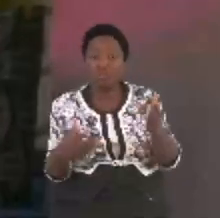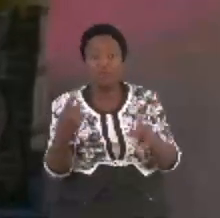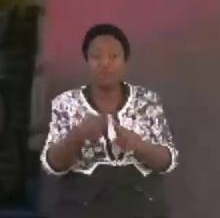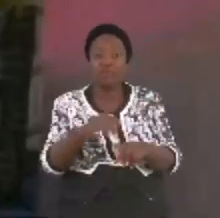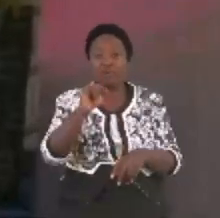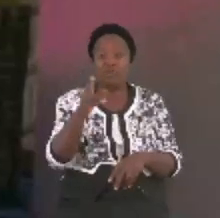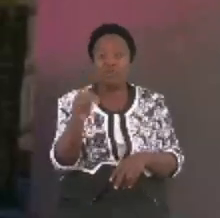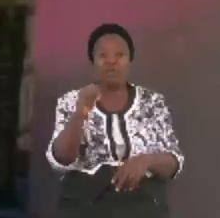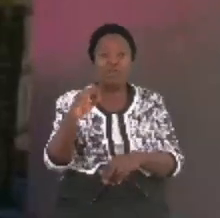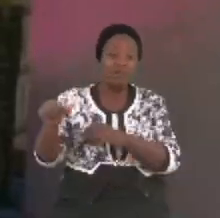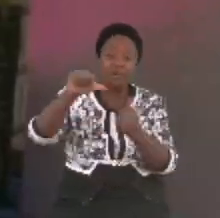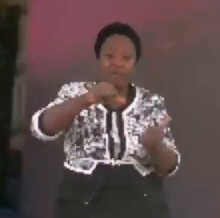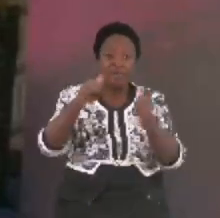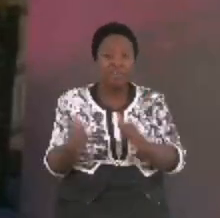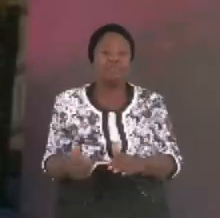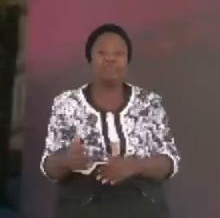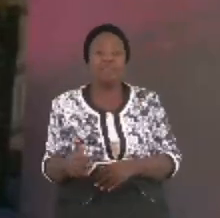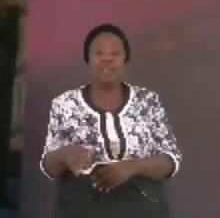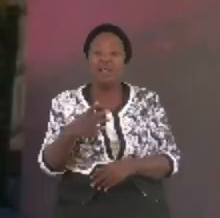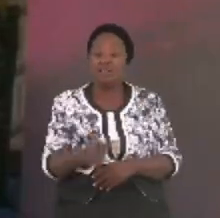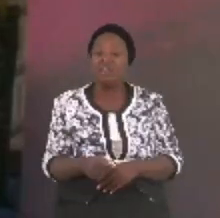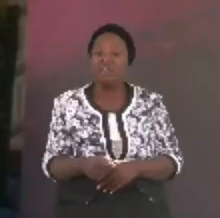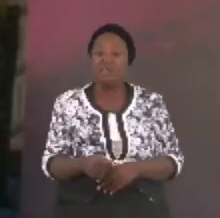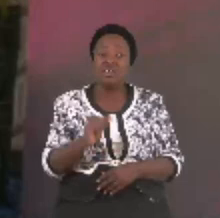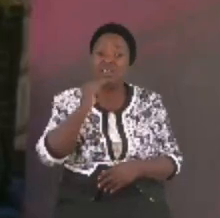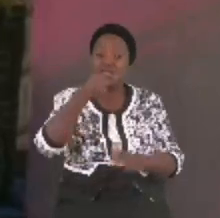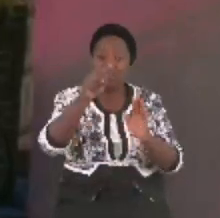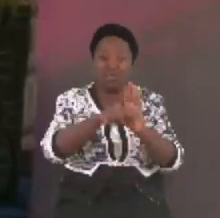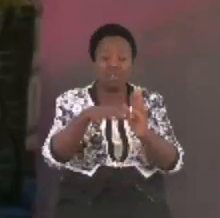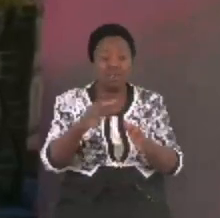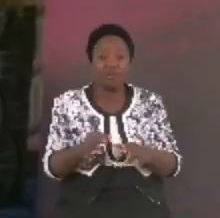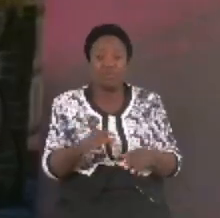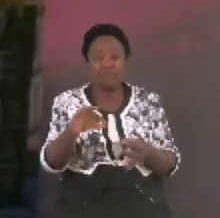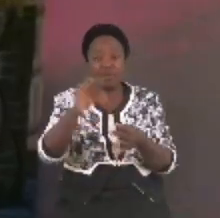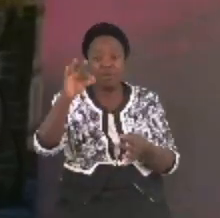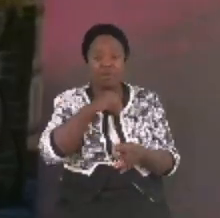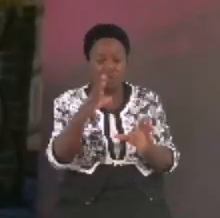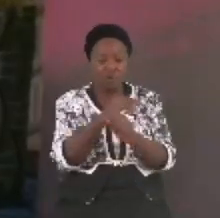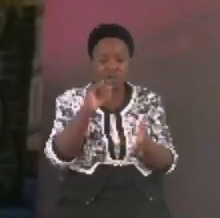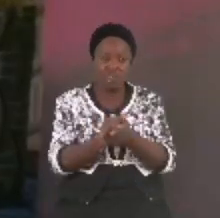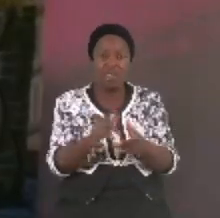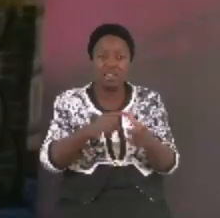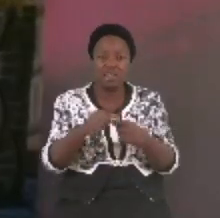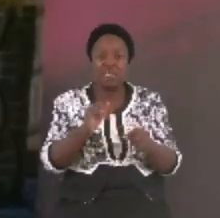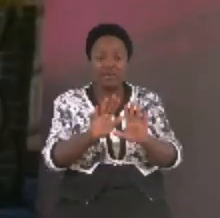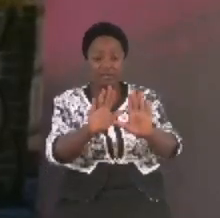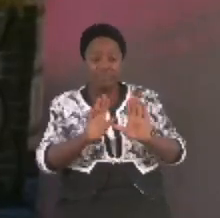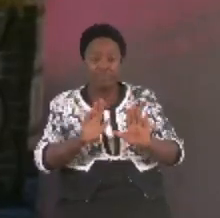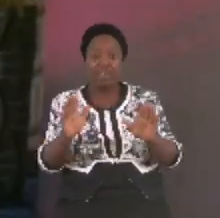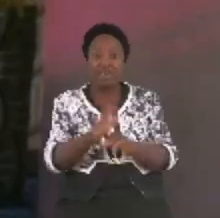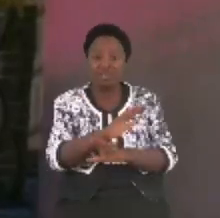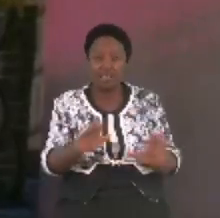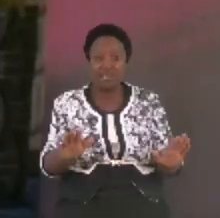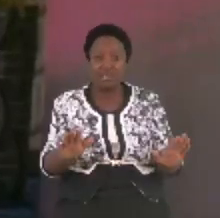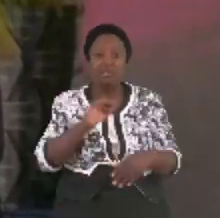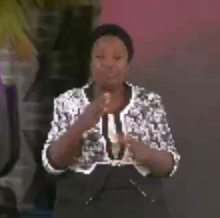Baptiste, la ferveur d'esprit. Il a reçu cela. Ensuite, l'intrépidité devant les gens.